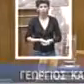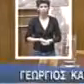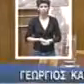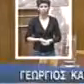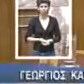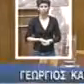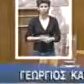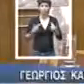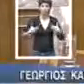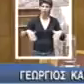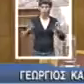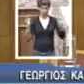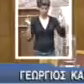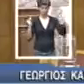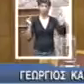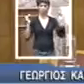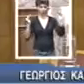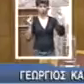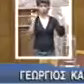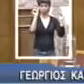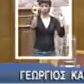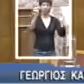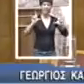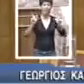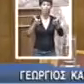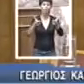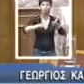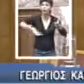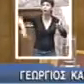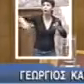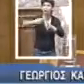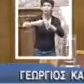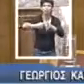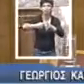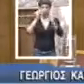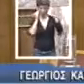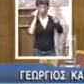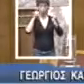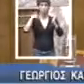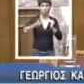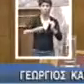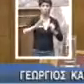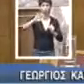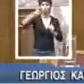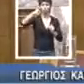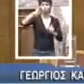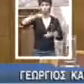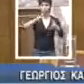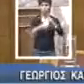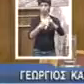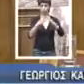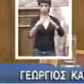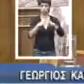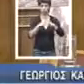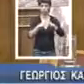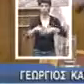Έχουμε αρχίσει να είναι παρεξηγήσιμος όρος η λέξη έθνος. Μετά τον Πρώτο Παγκόσμιο Πόλεμο ιδρύθηκε